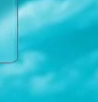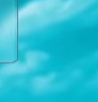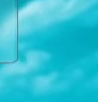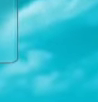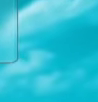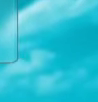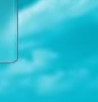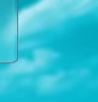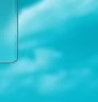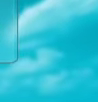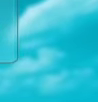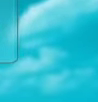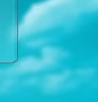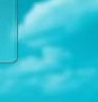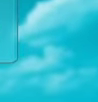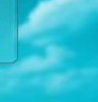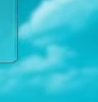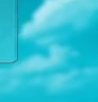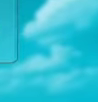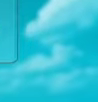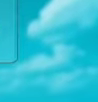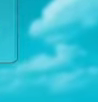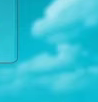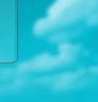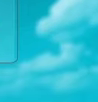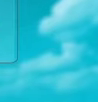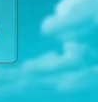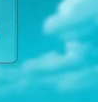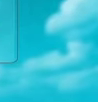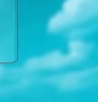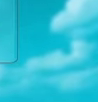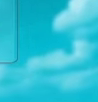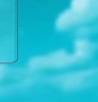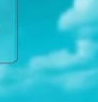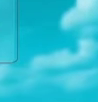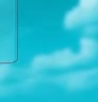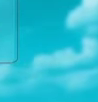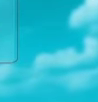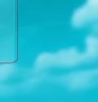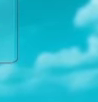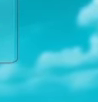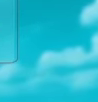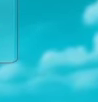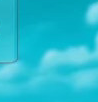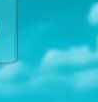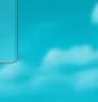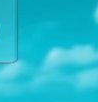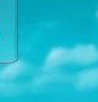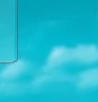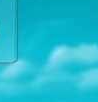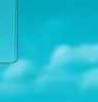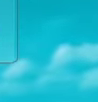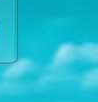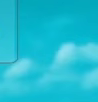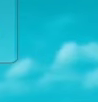Арал ауданында күндіз 25, түнде 9 градус нөлден жоғары. Қазалыда ауа температурасы күндіз 25, түнде 9